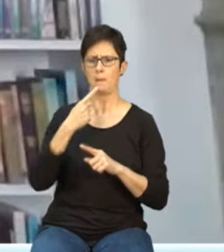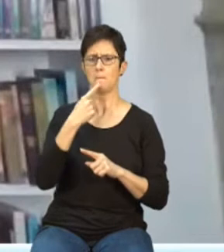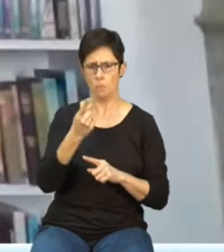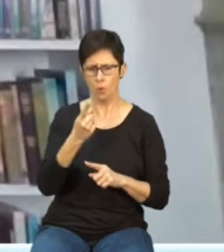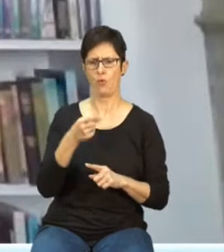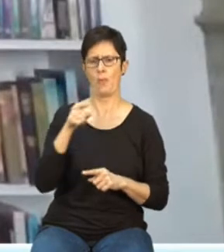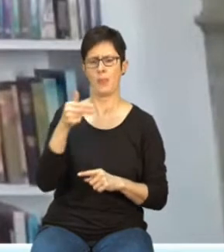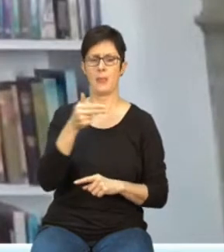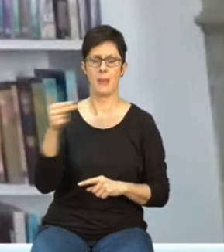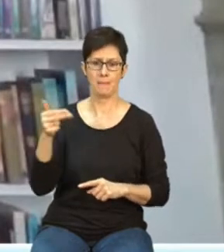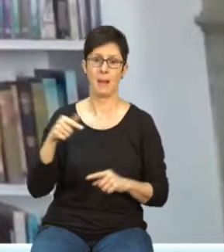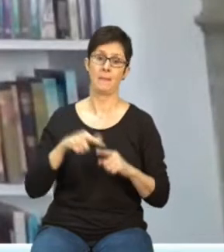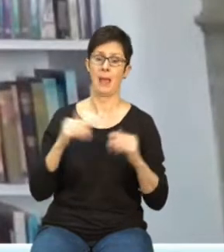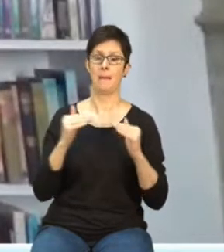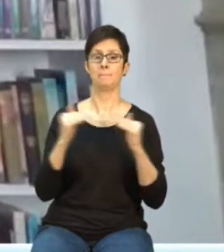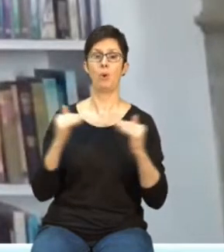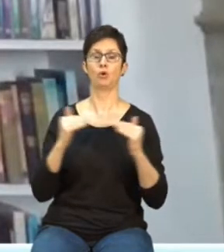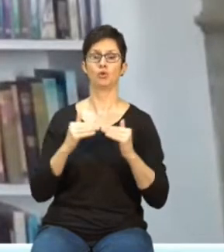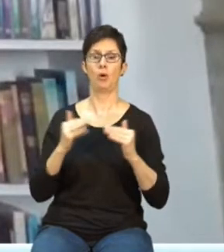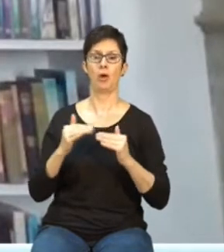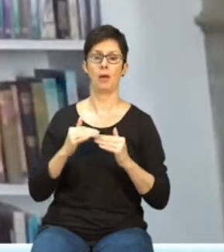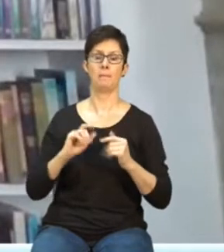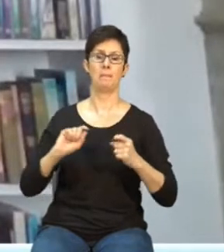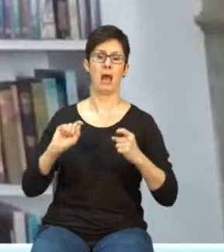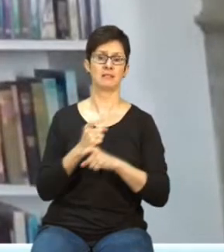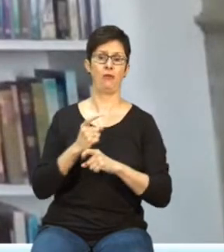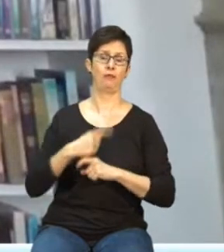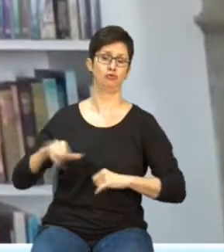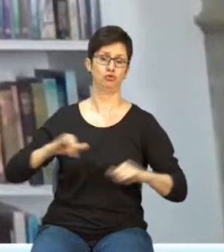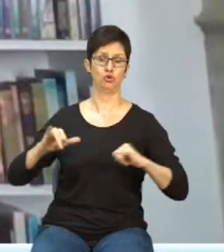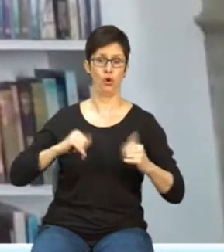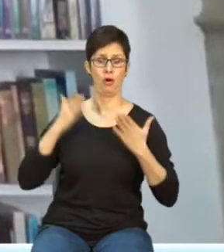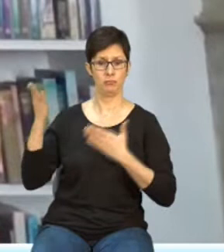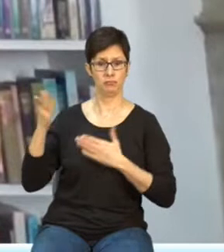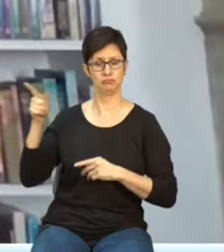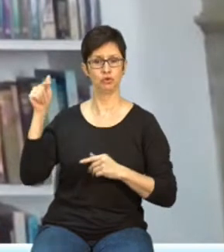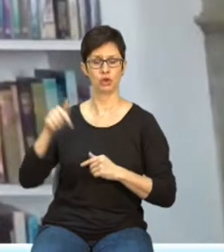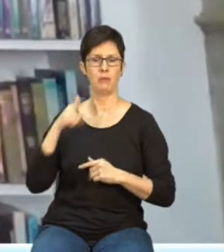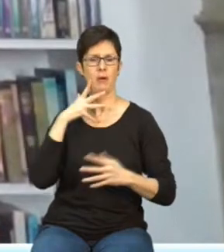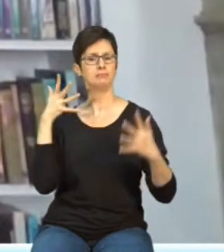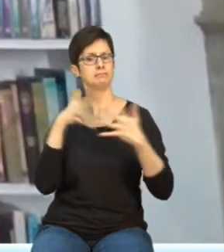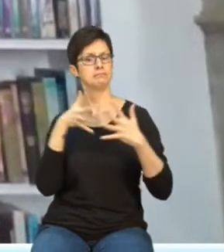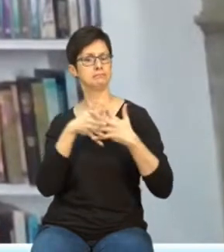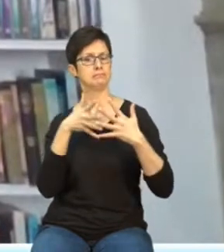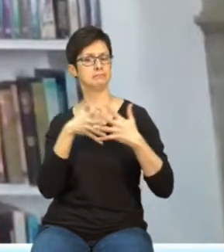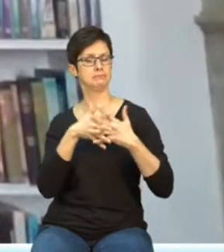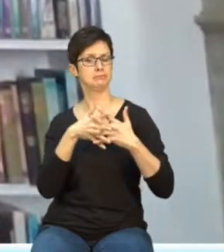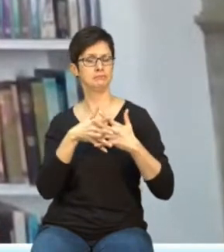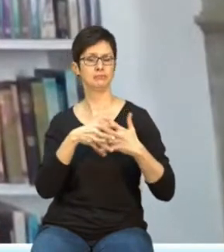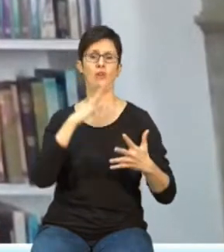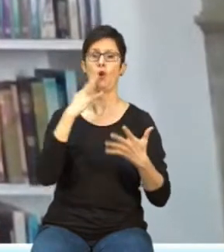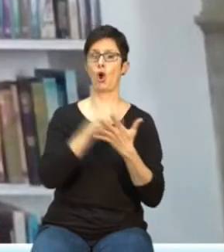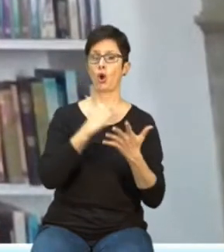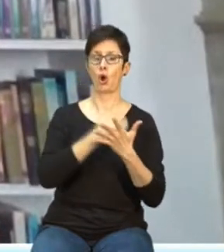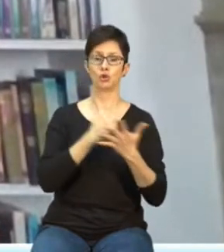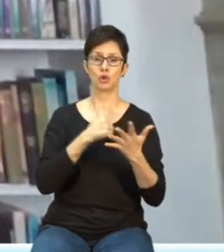to na poziomie rządowym należy dokonać oceny korzyści